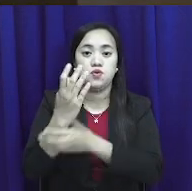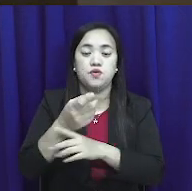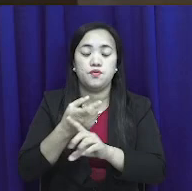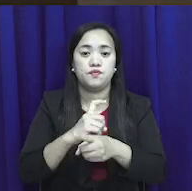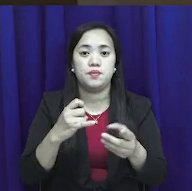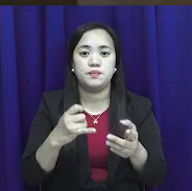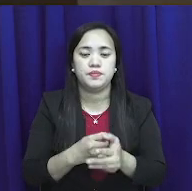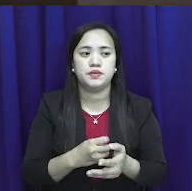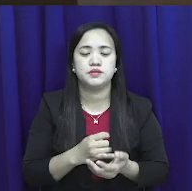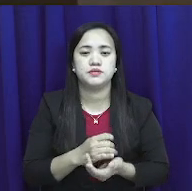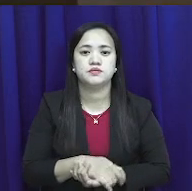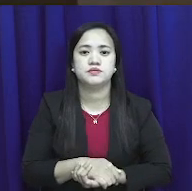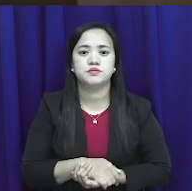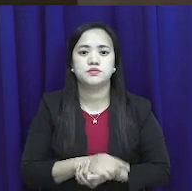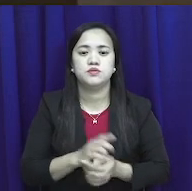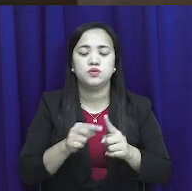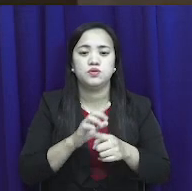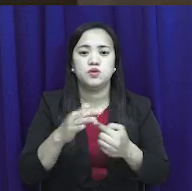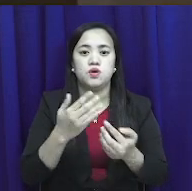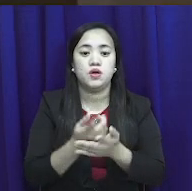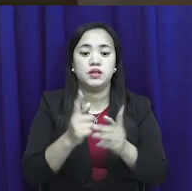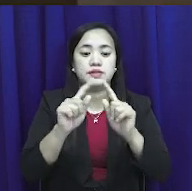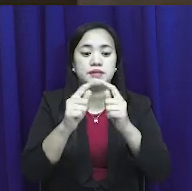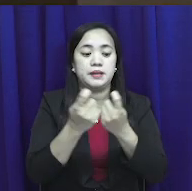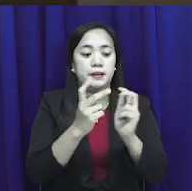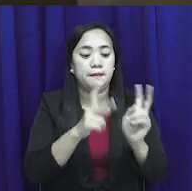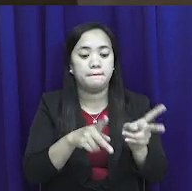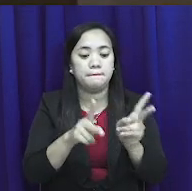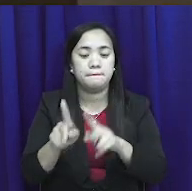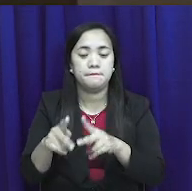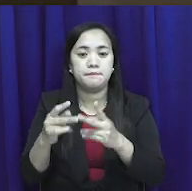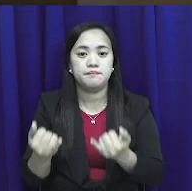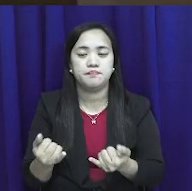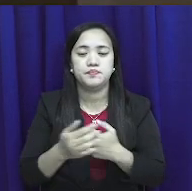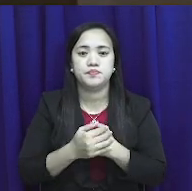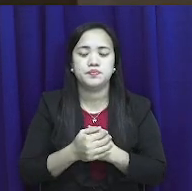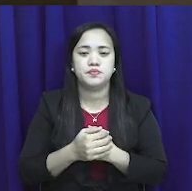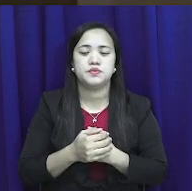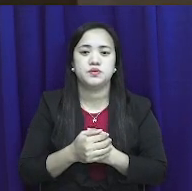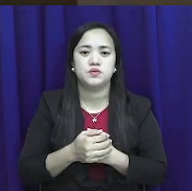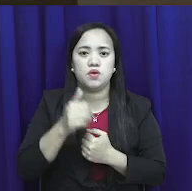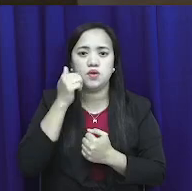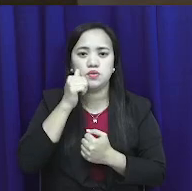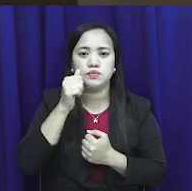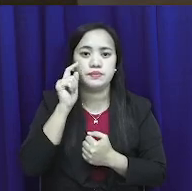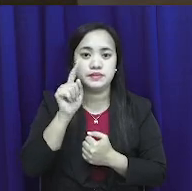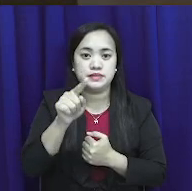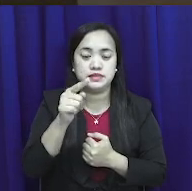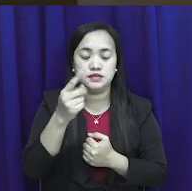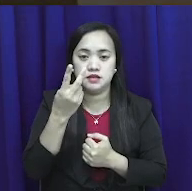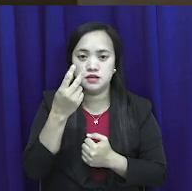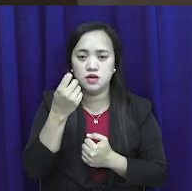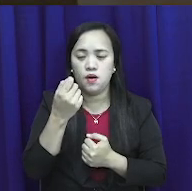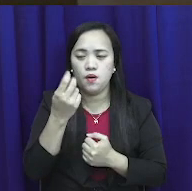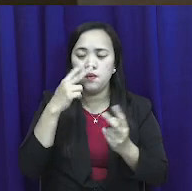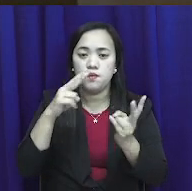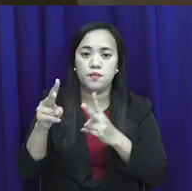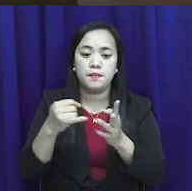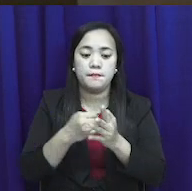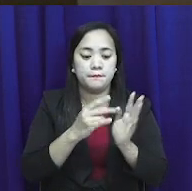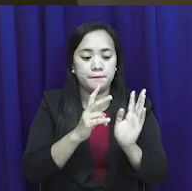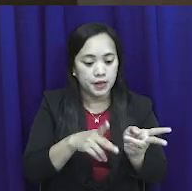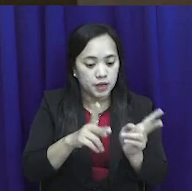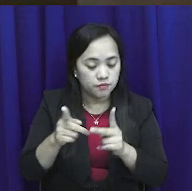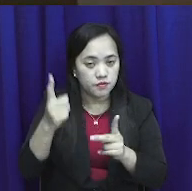Tingnan niyo sa inyong mga tinasa team prep na kababaihan kayo ang pino-po out ko ngayon kayo yung nagpi-prepare for the